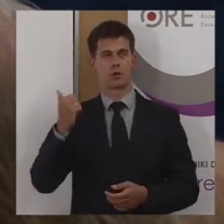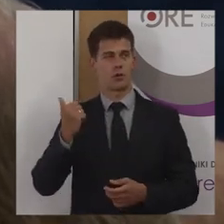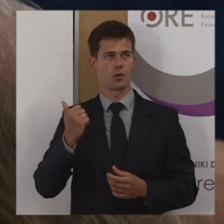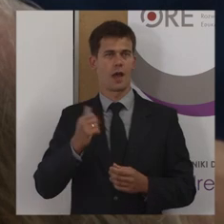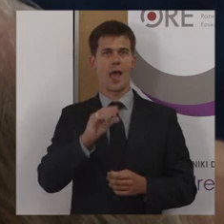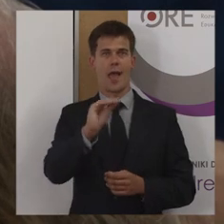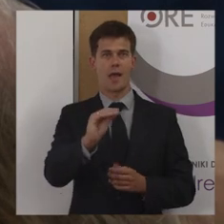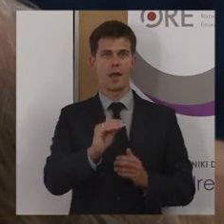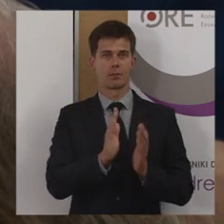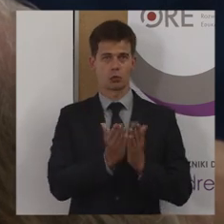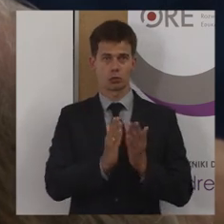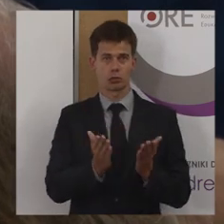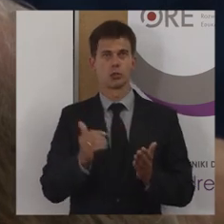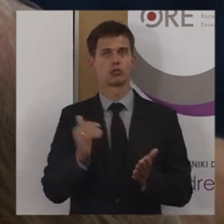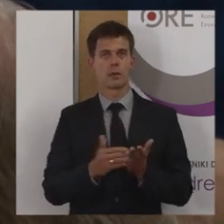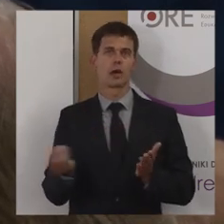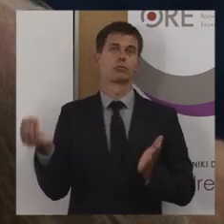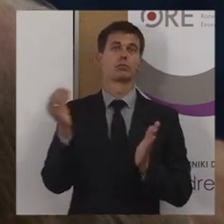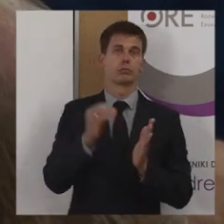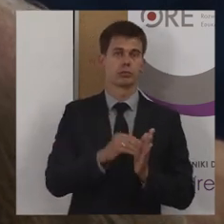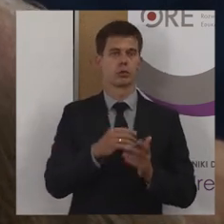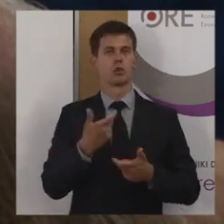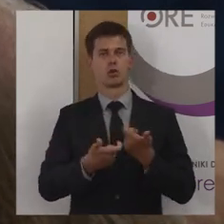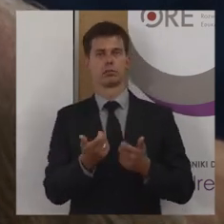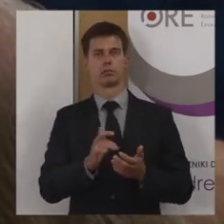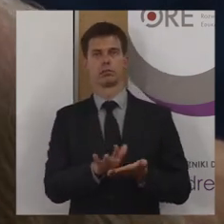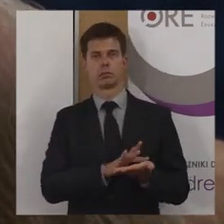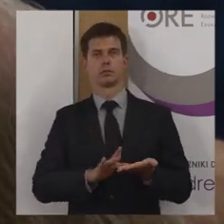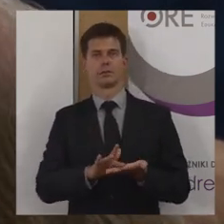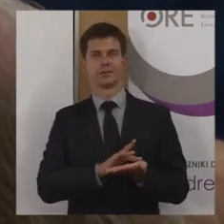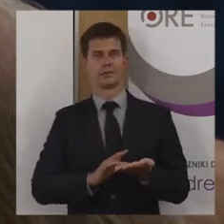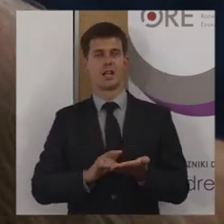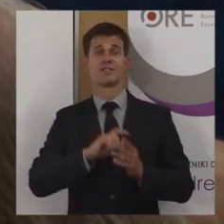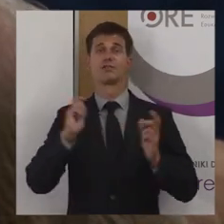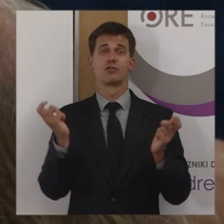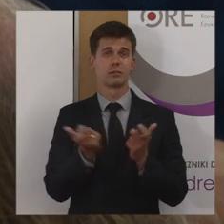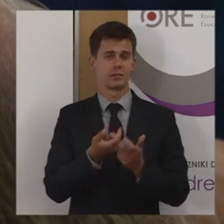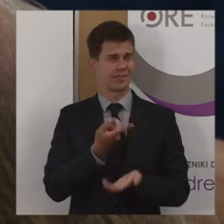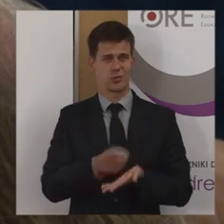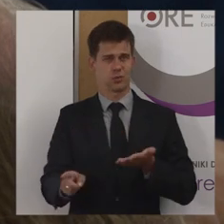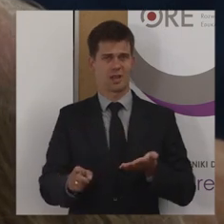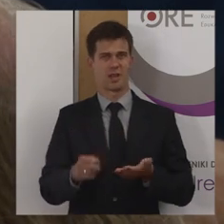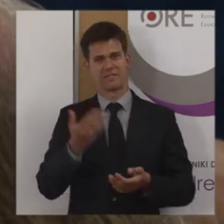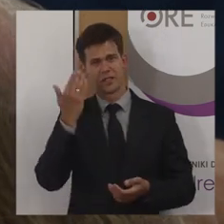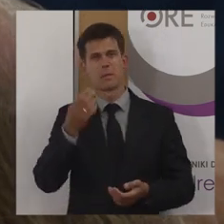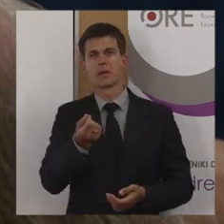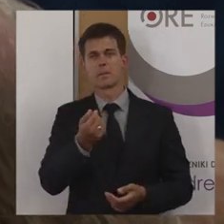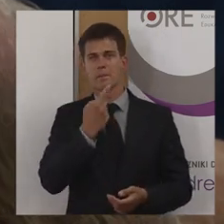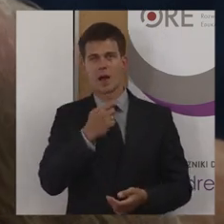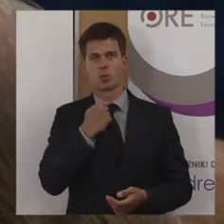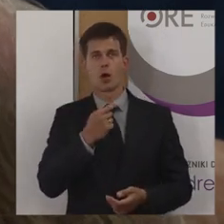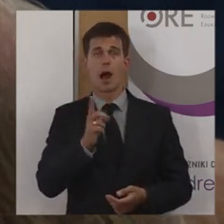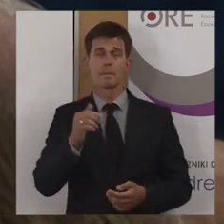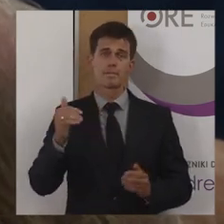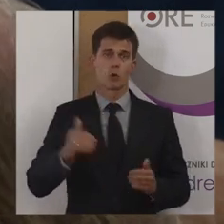i podręcznika jakiś zestaw, chociaż nie wszystkie, mam świadomość ograniczeń państwa finansowych, ale dajmy chociaż część